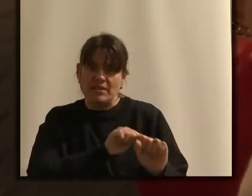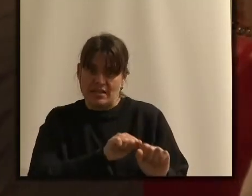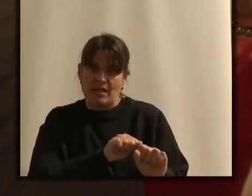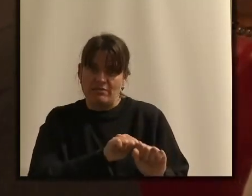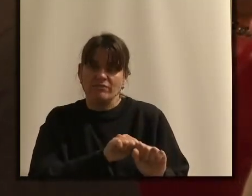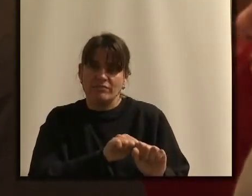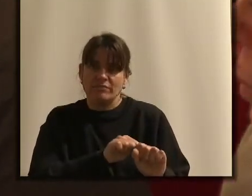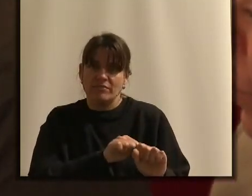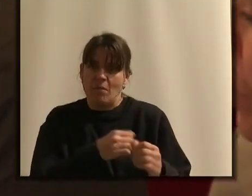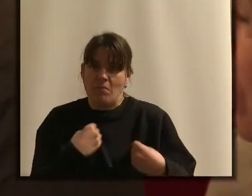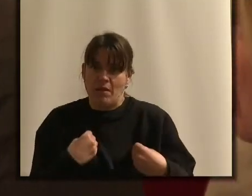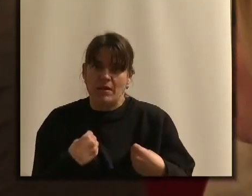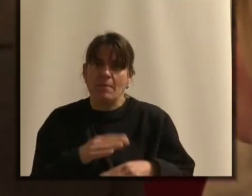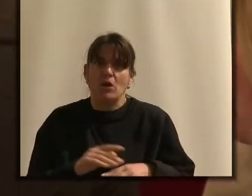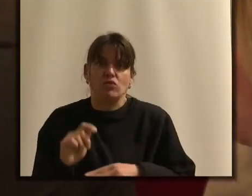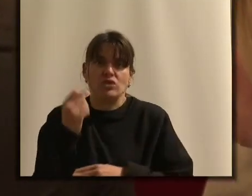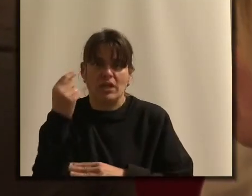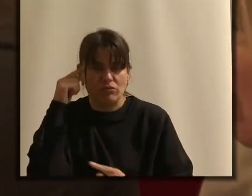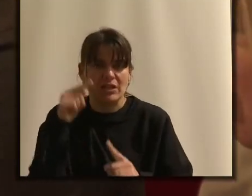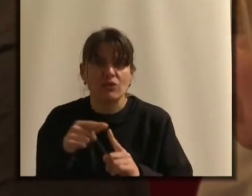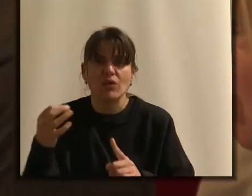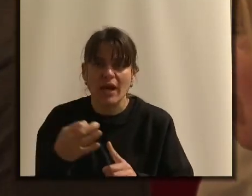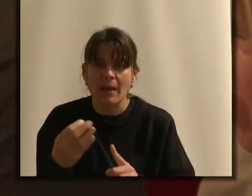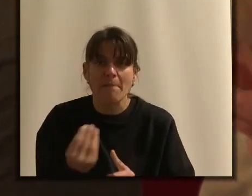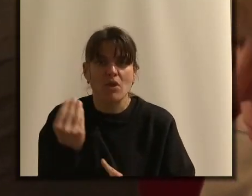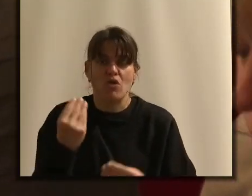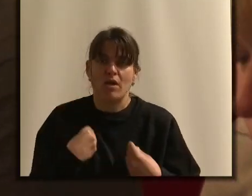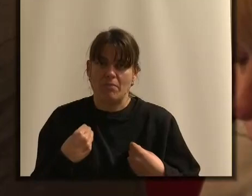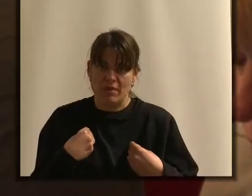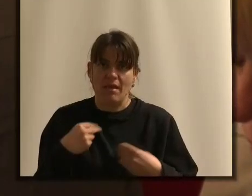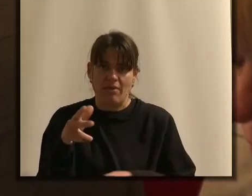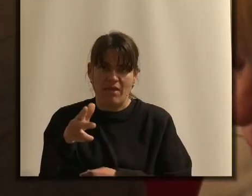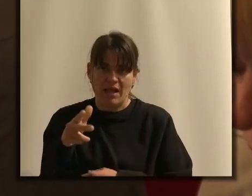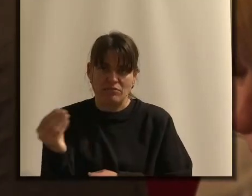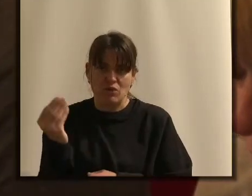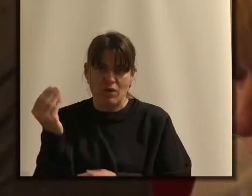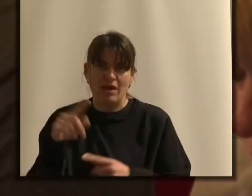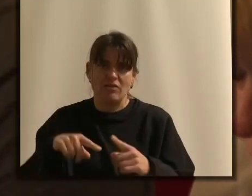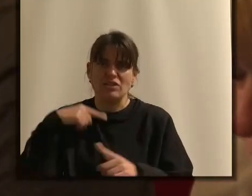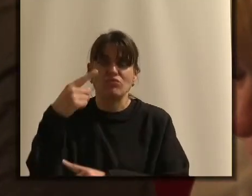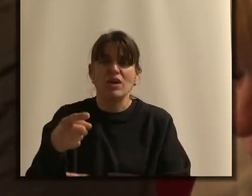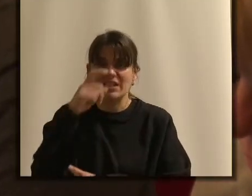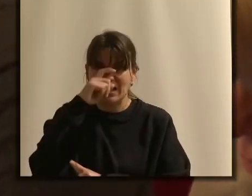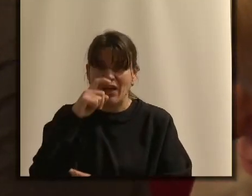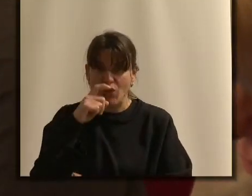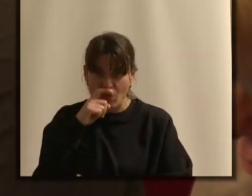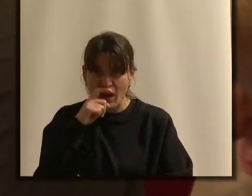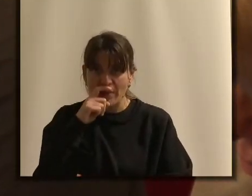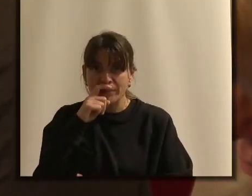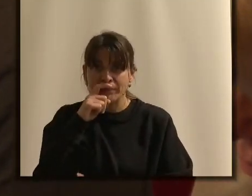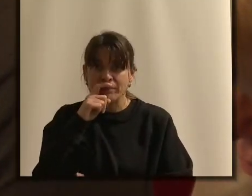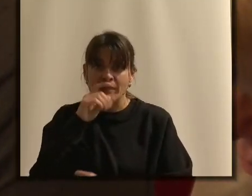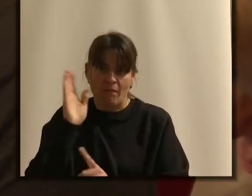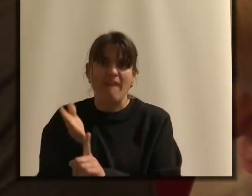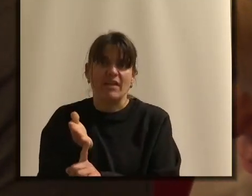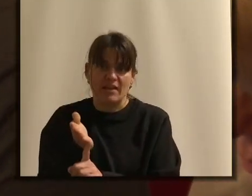eren per aconseguir una millor vida col·lectiva en matèria de drets i que van acabar destrossats pels posteriors anys de dictadura feixista. Avui, cada dia,